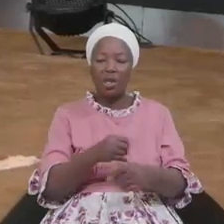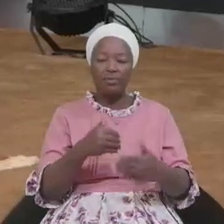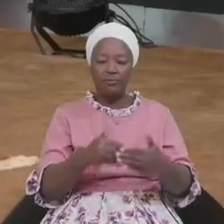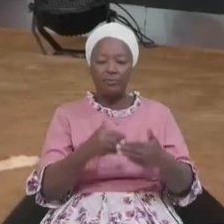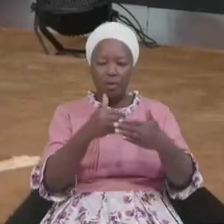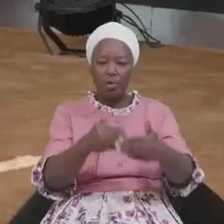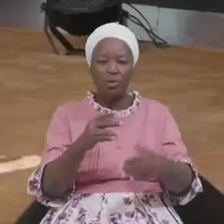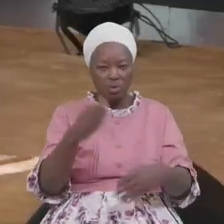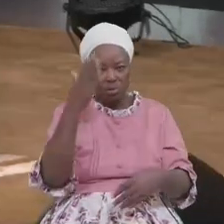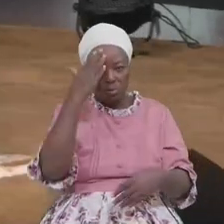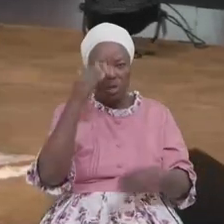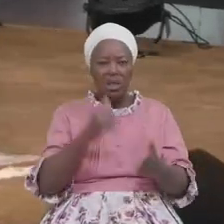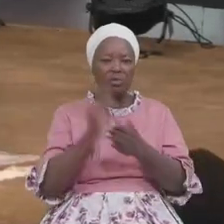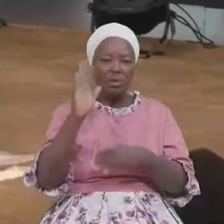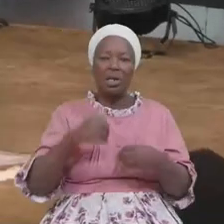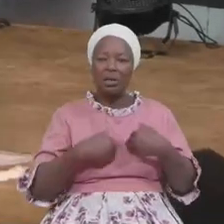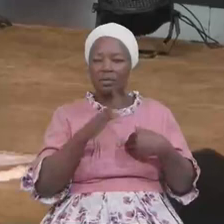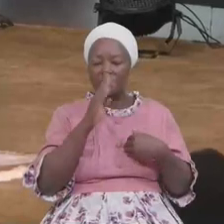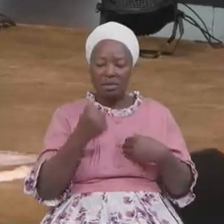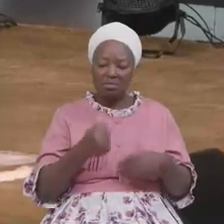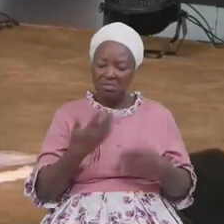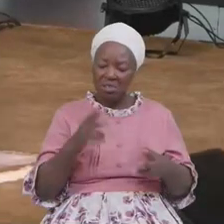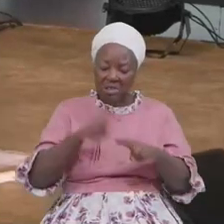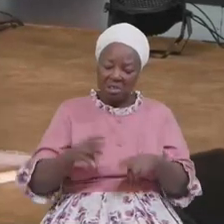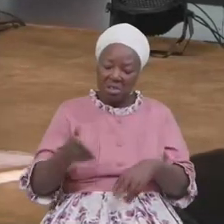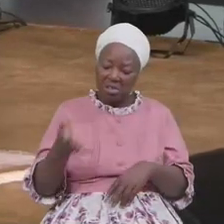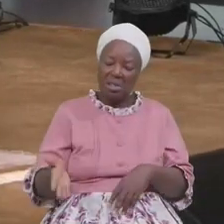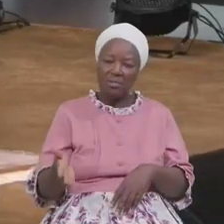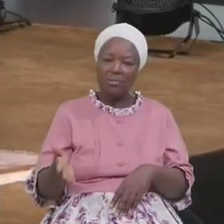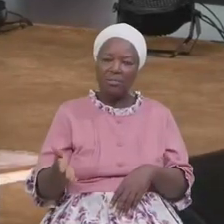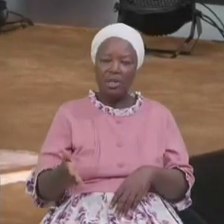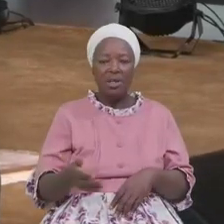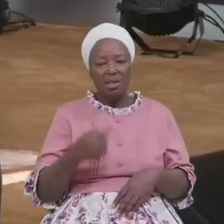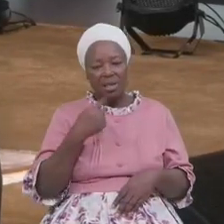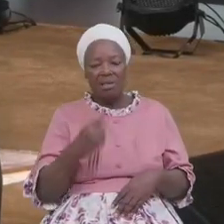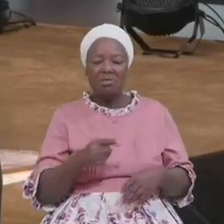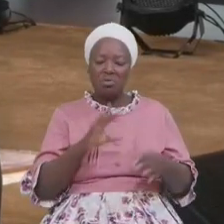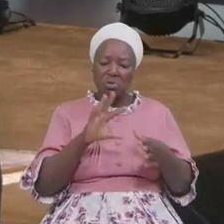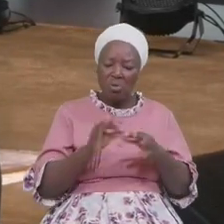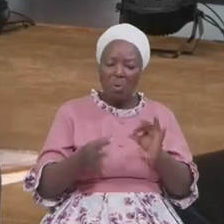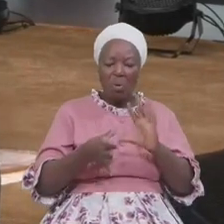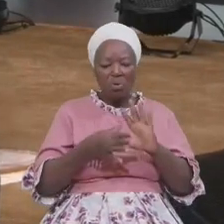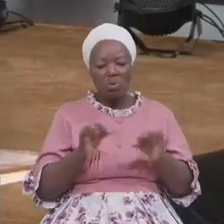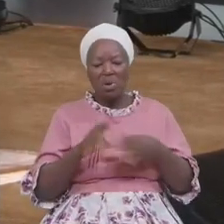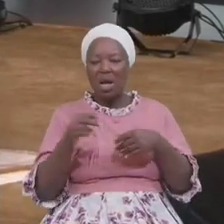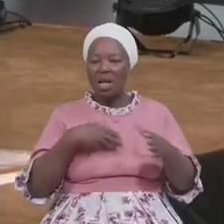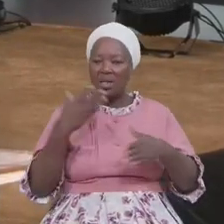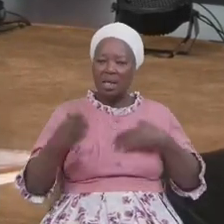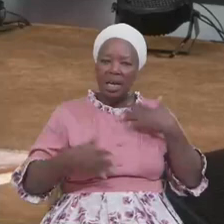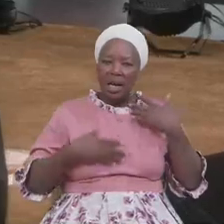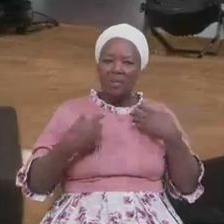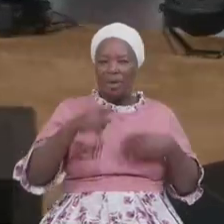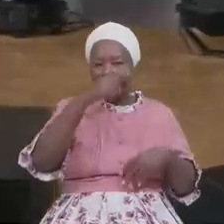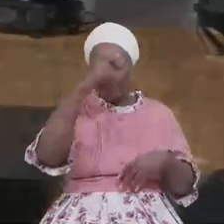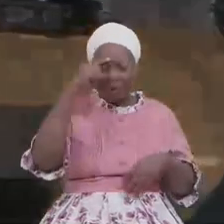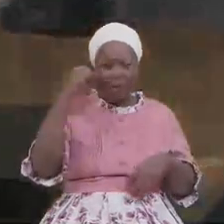d'aller de l'avant. Ils pouvaient s'asseoir là-bas en racontant des histoires, se réjouissant à cause